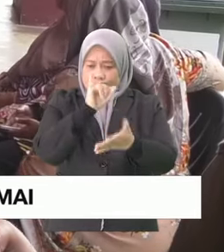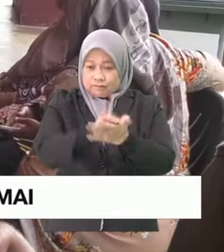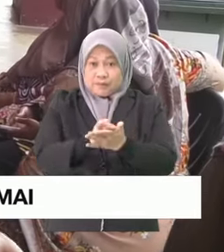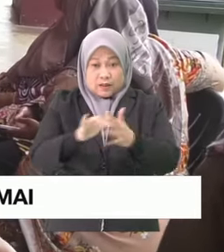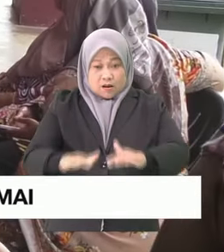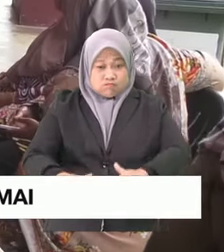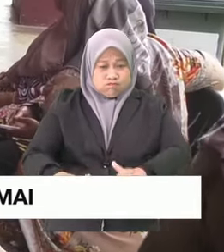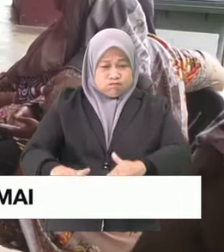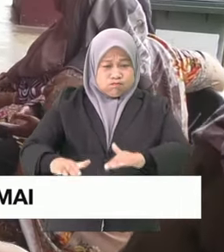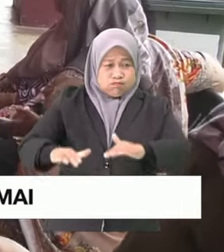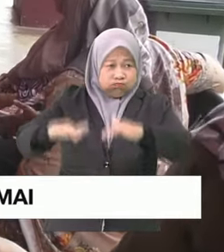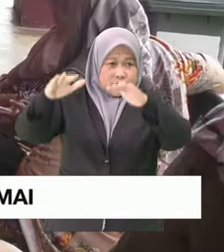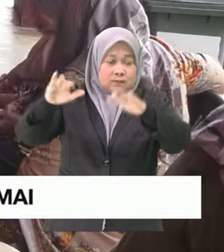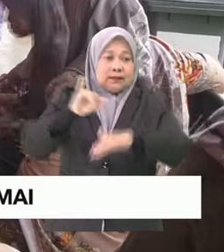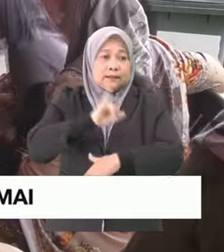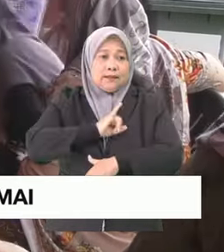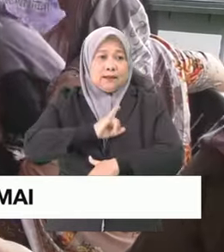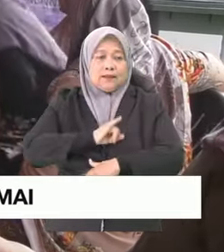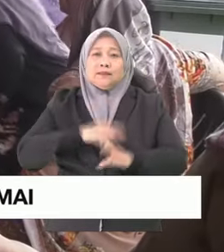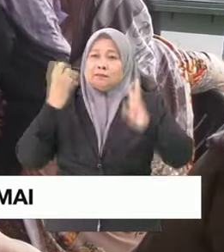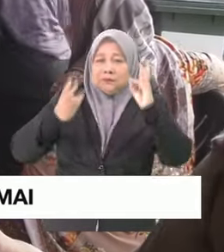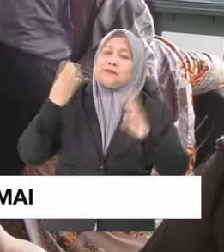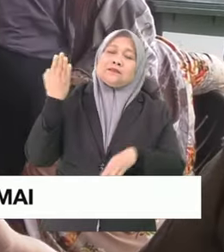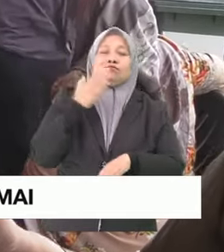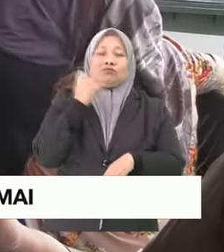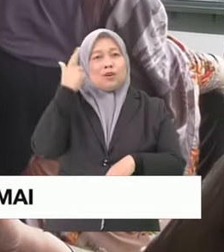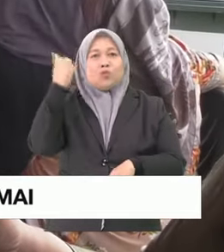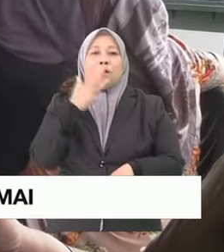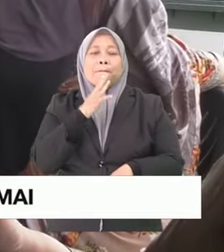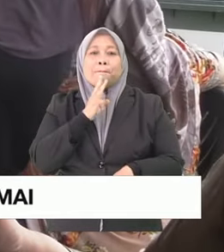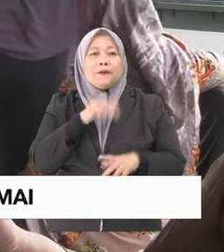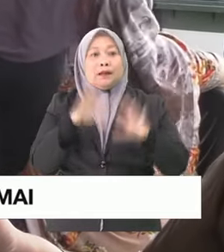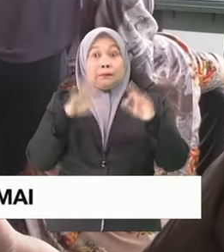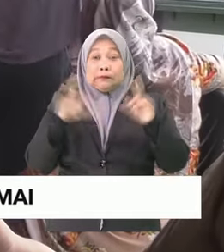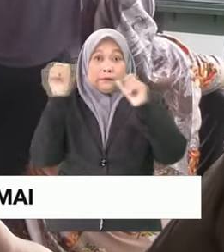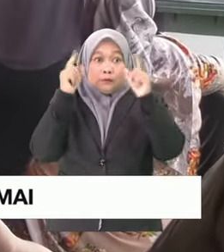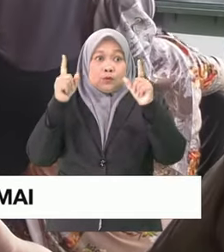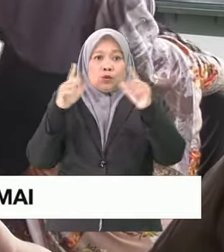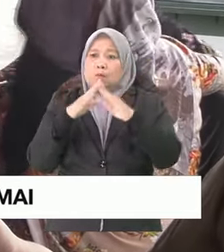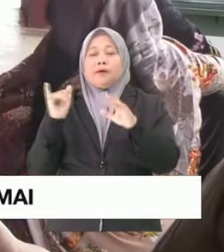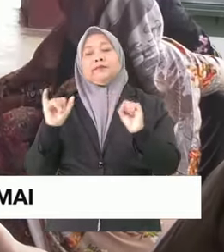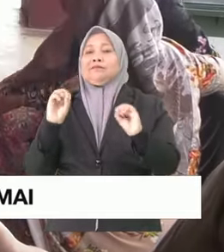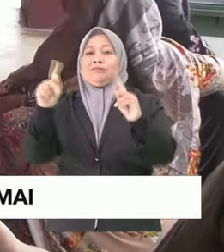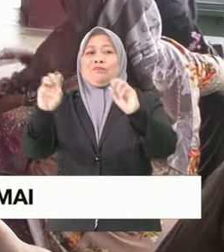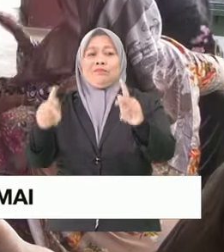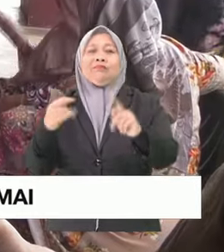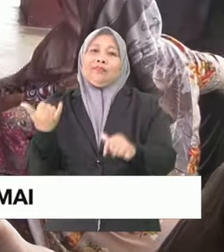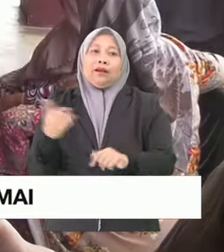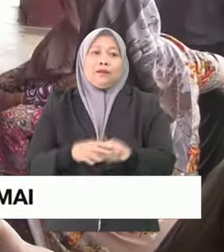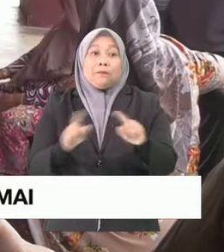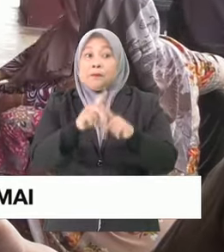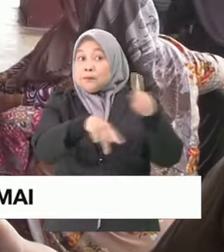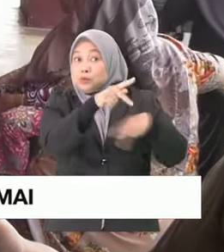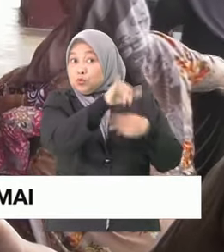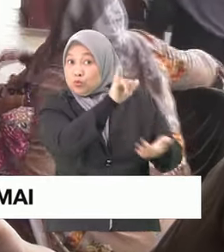tu, selalunya saya ni duk biasa kena banjir selalu dah kan. Tapi kemarin tak jangka, ingatkan rumah saya tak naik ayak. Selalunya penduduk kalau